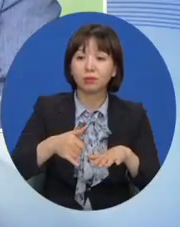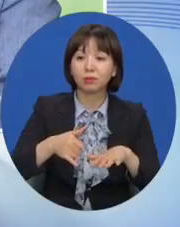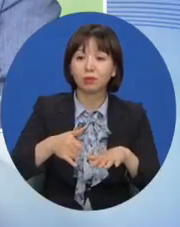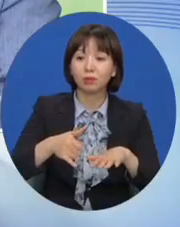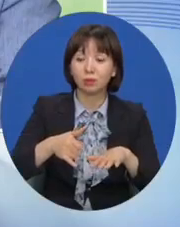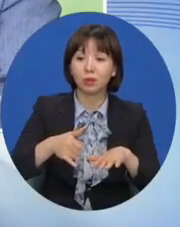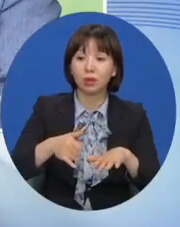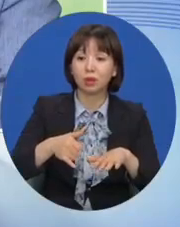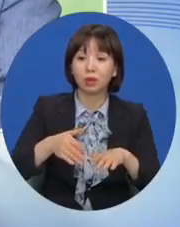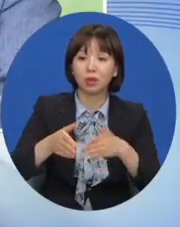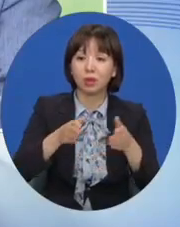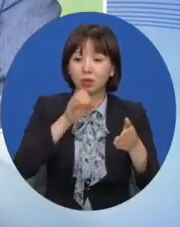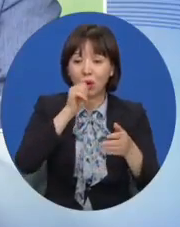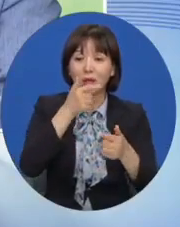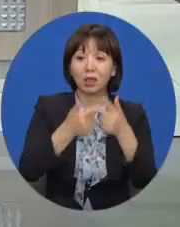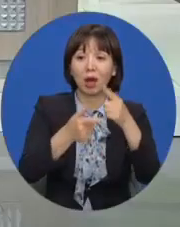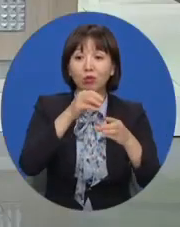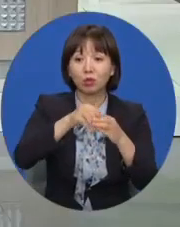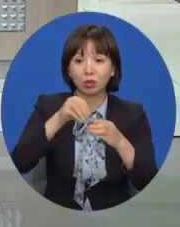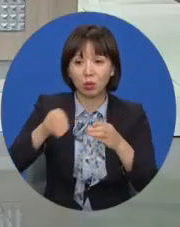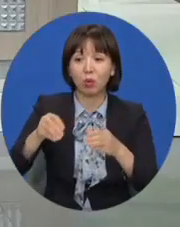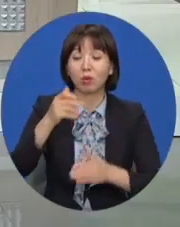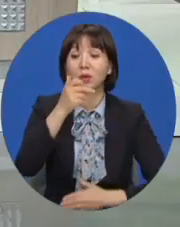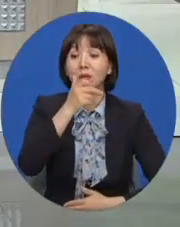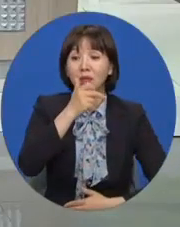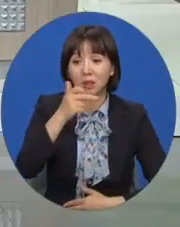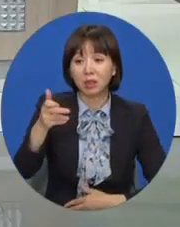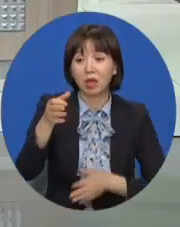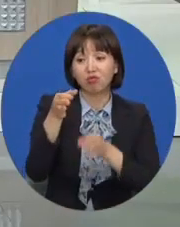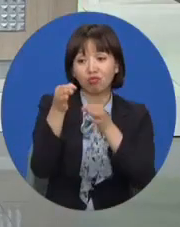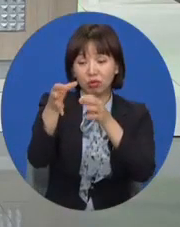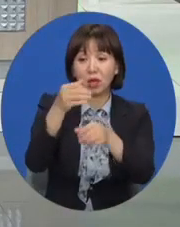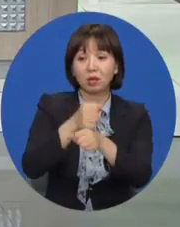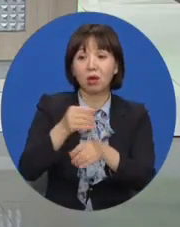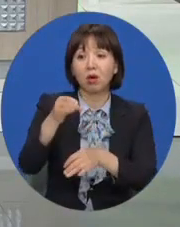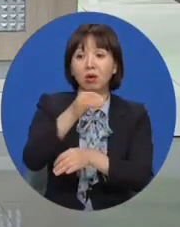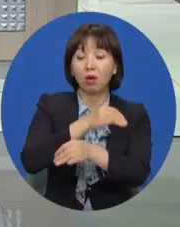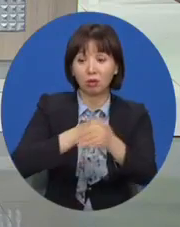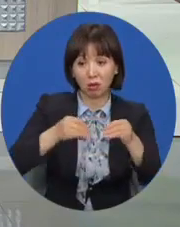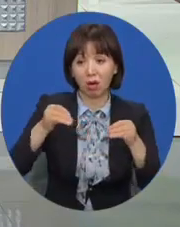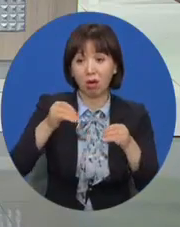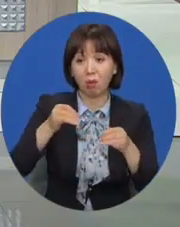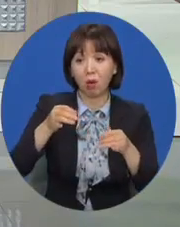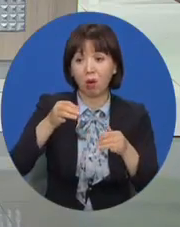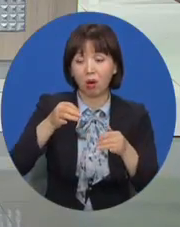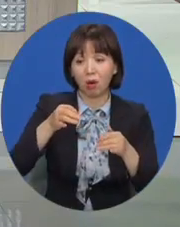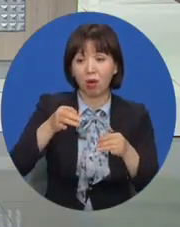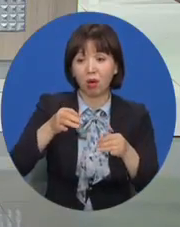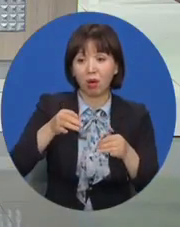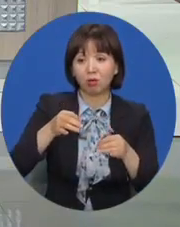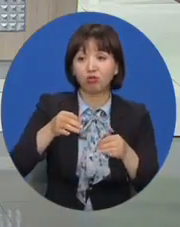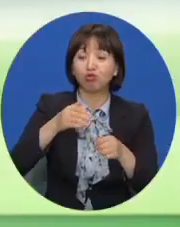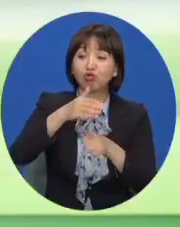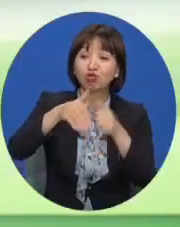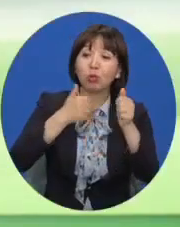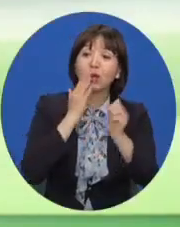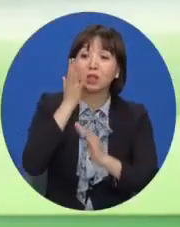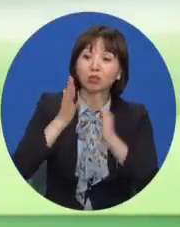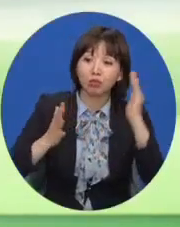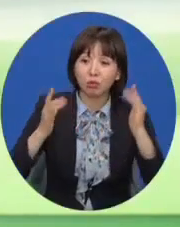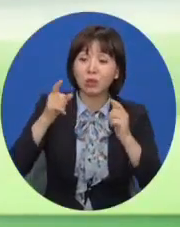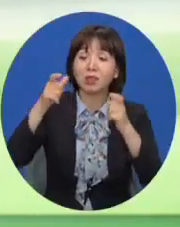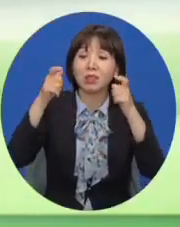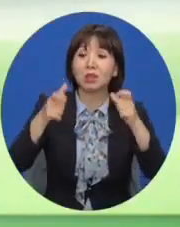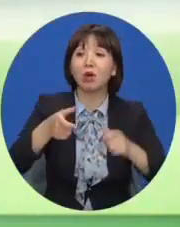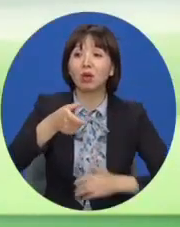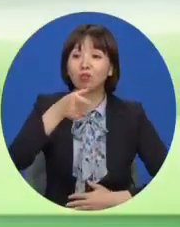되지 나무 심고 우리 거대하게 투자해서 경제 유발가가 안 나온다. 제가 늘 말씀드리잖아요. 주변이 숲이고 또 그 지역이